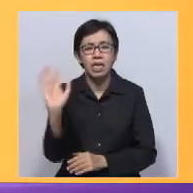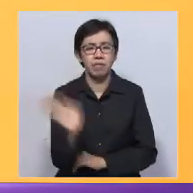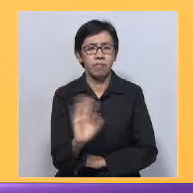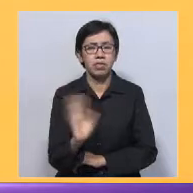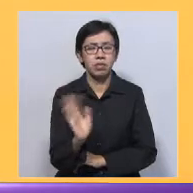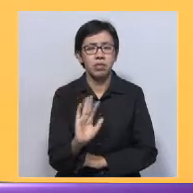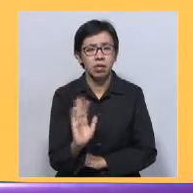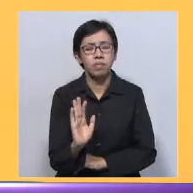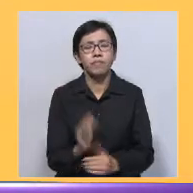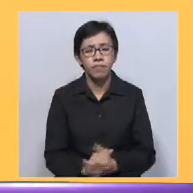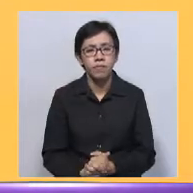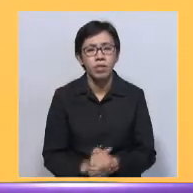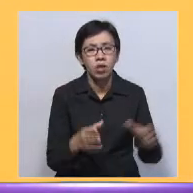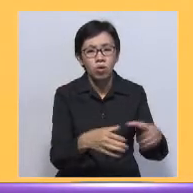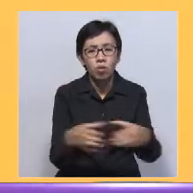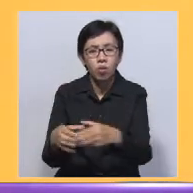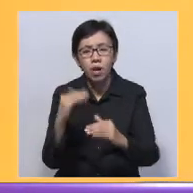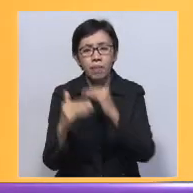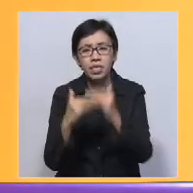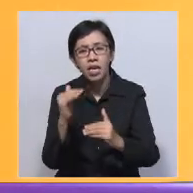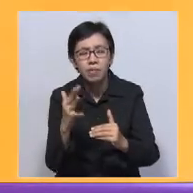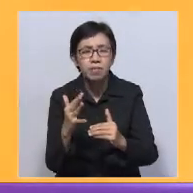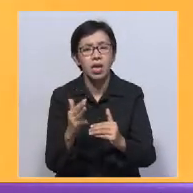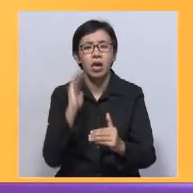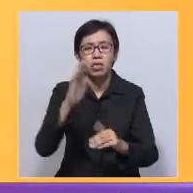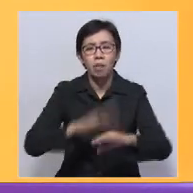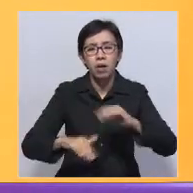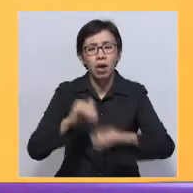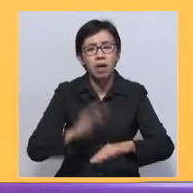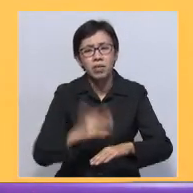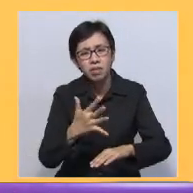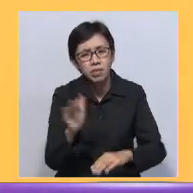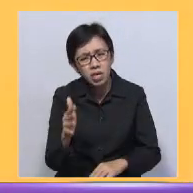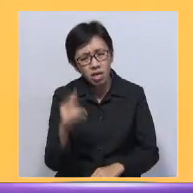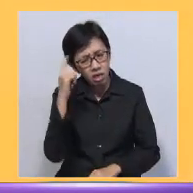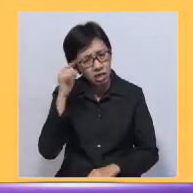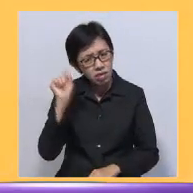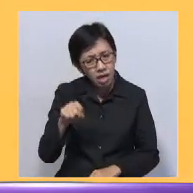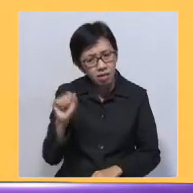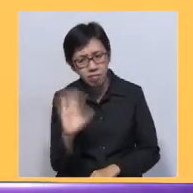แล้วมันได้ไม่ครบได้บางกลุ่มไม่มีการพัฒนาขีดความสามารถเพิ่มขึ้นมันใช่หรือไม่ใช่